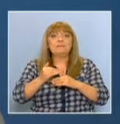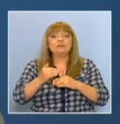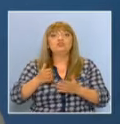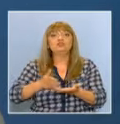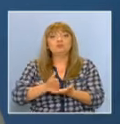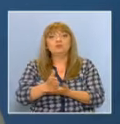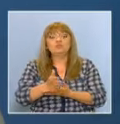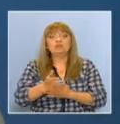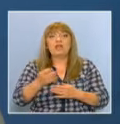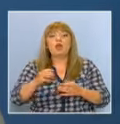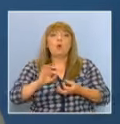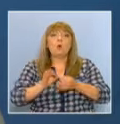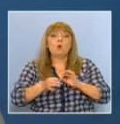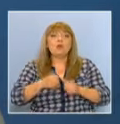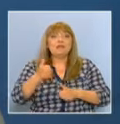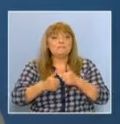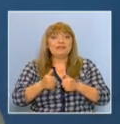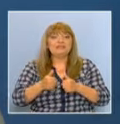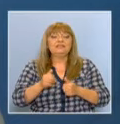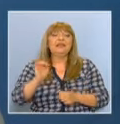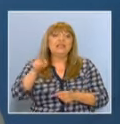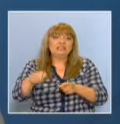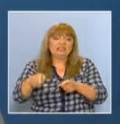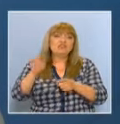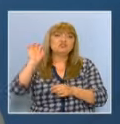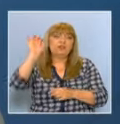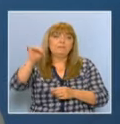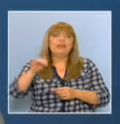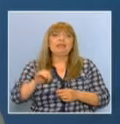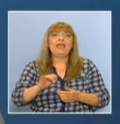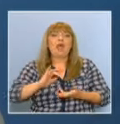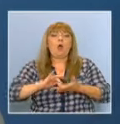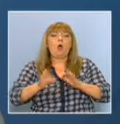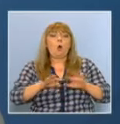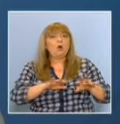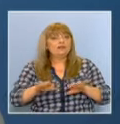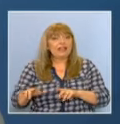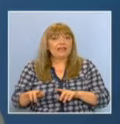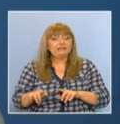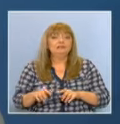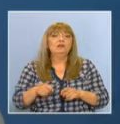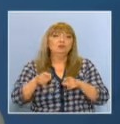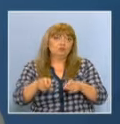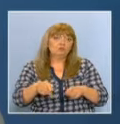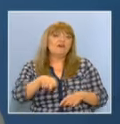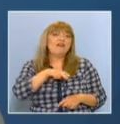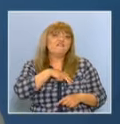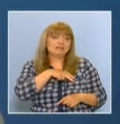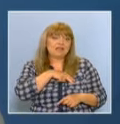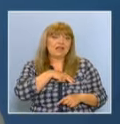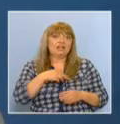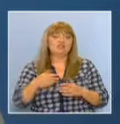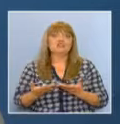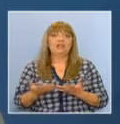бъде онлайн и може би ще бъде по-пасивно, може би по-скоро ще ни изнасят лекции. Но от една страна това е възнаграждение, от друга страна